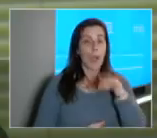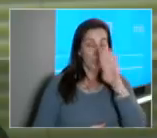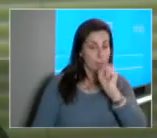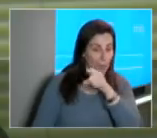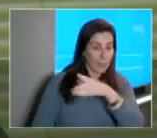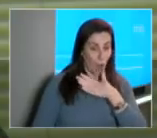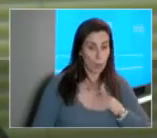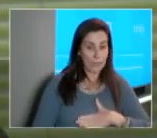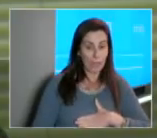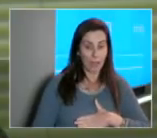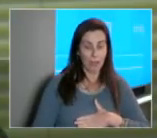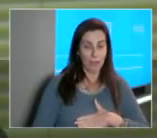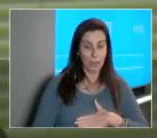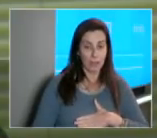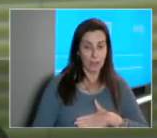אתה רוצה